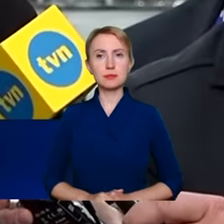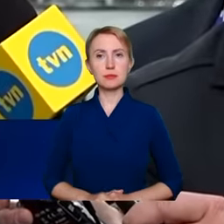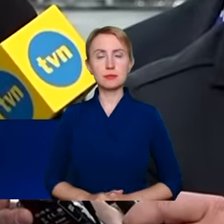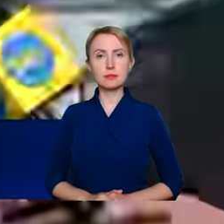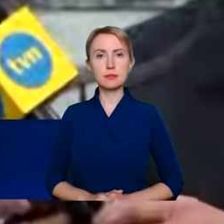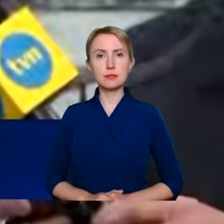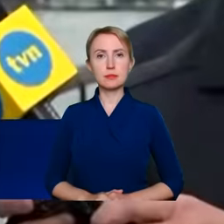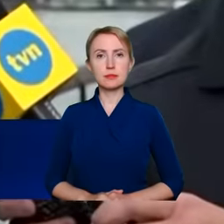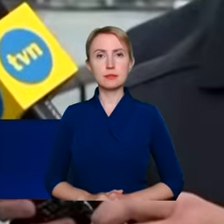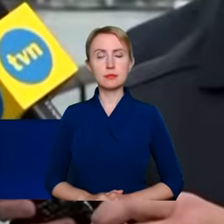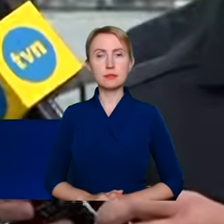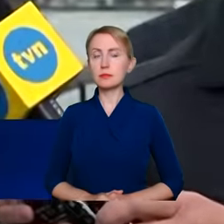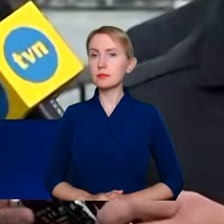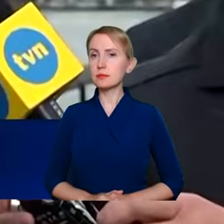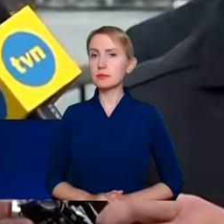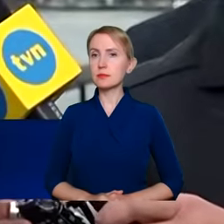mówiłem,